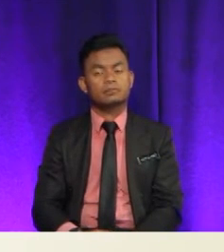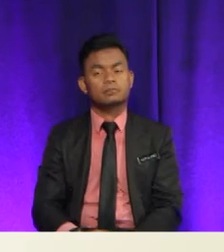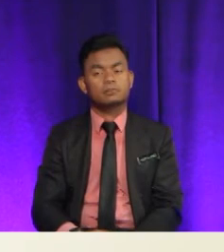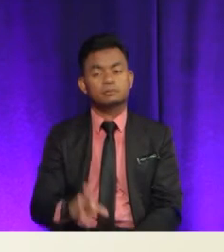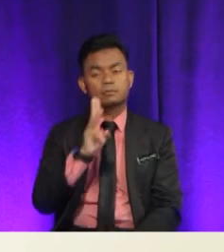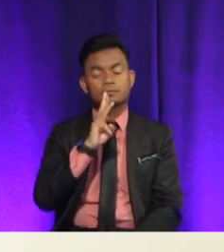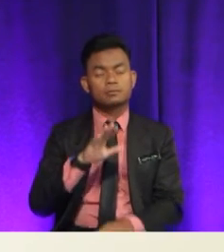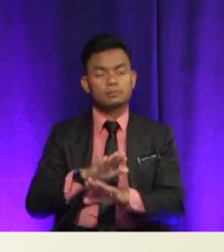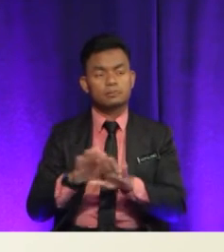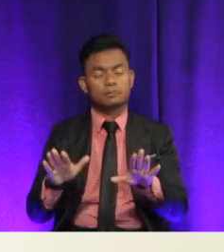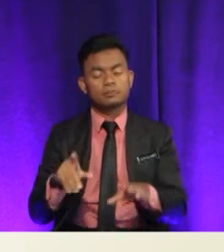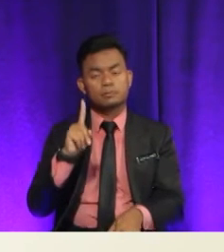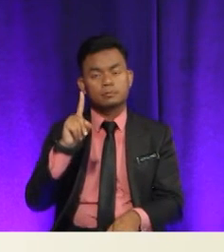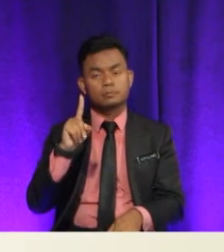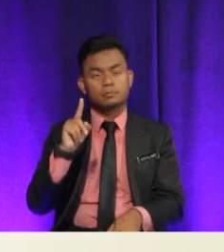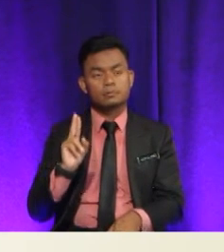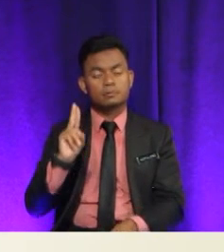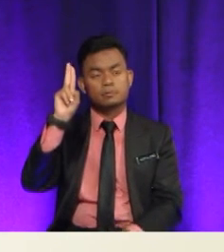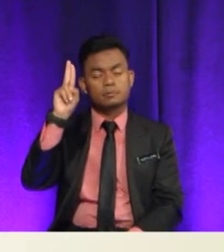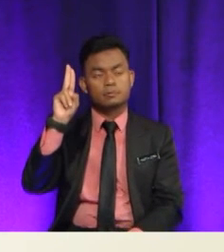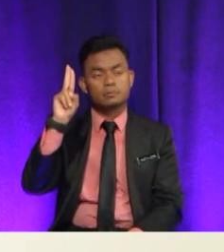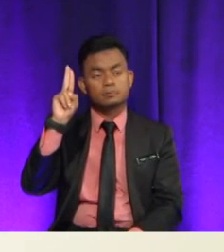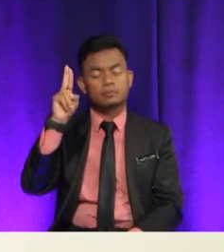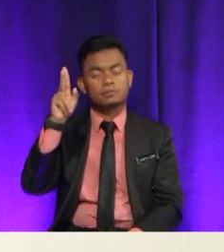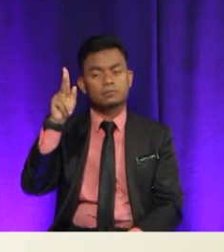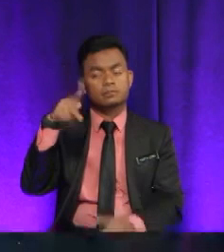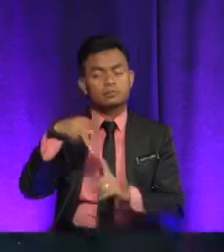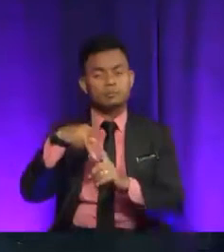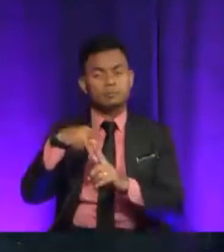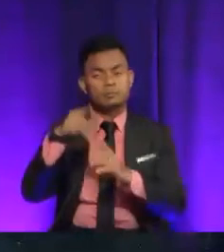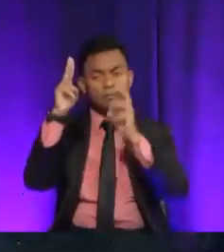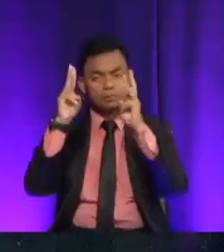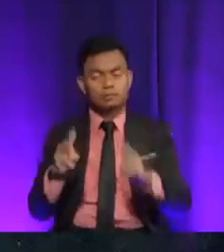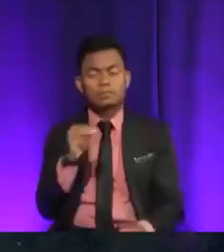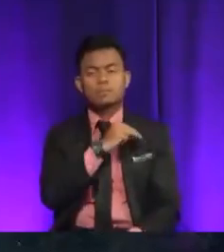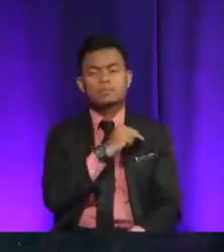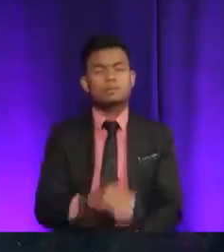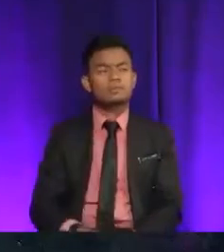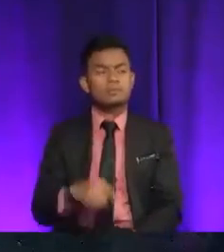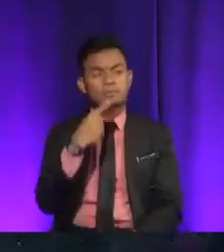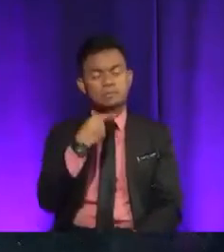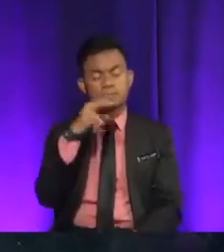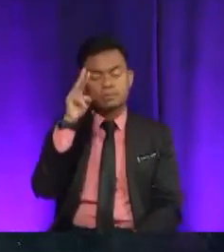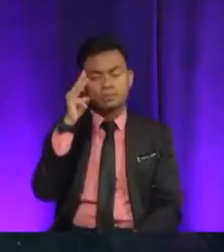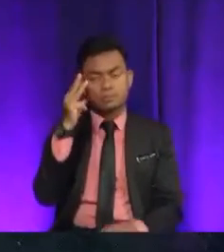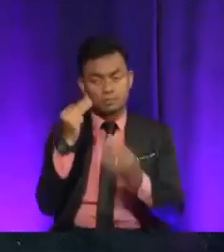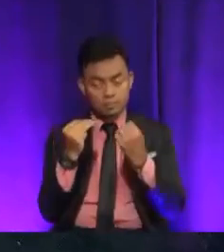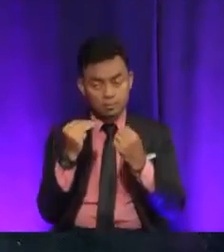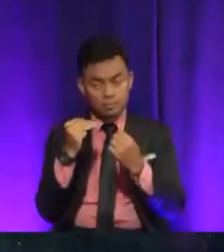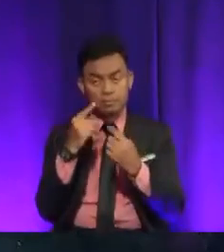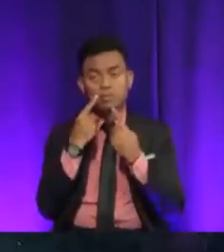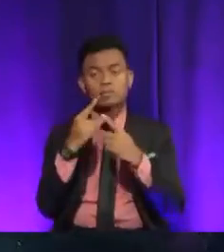ada oke satu kepribadian unggul pada watak menteri Oke semenjak Jawa silakan dengan pantas Ya zairin silahkan